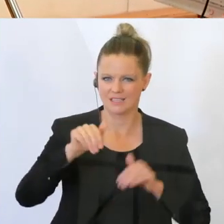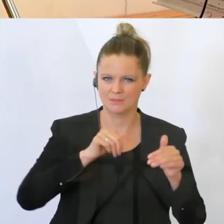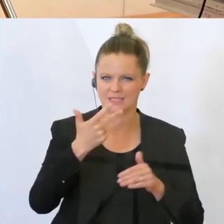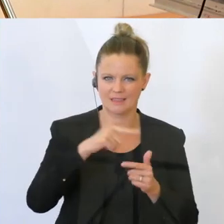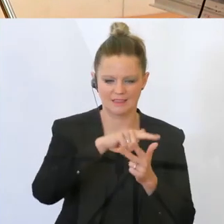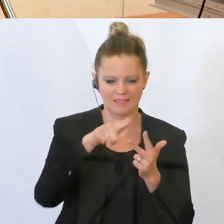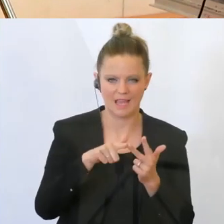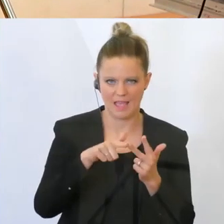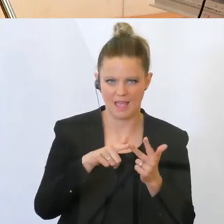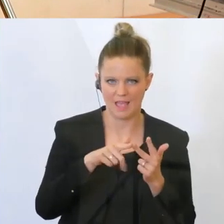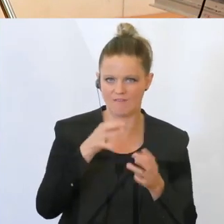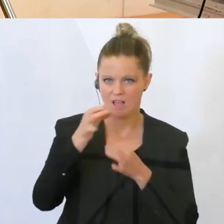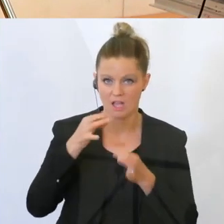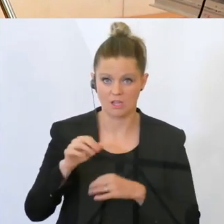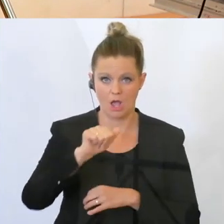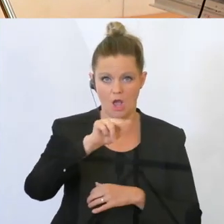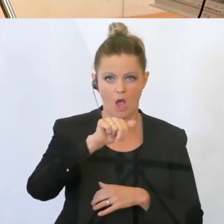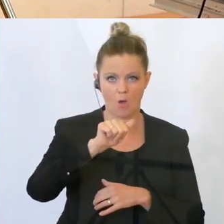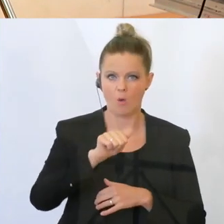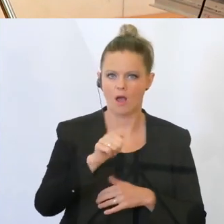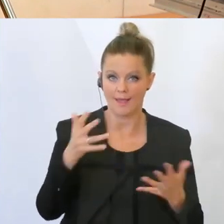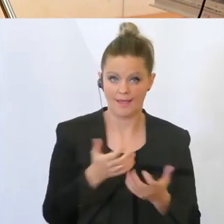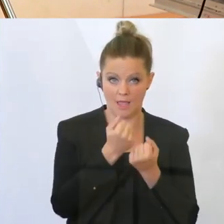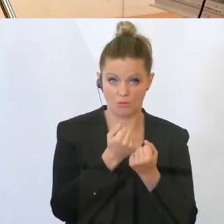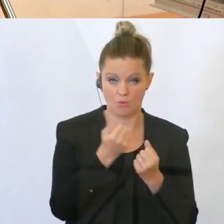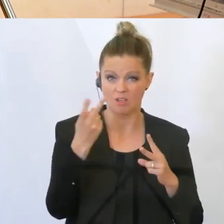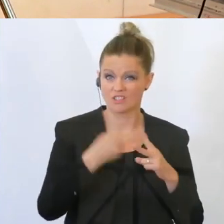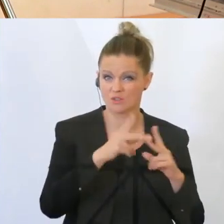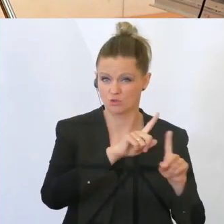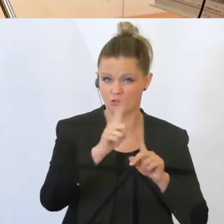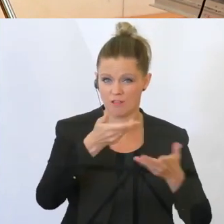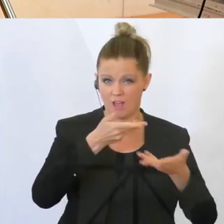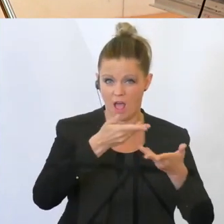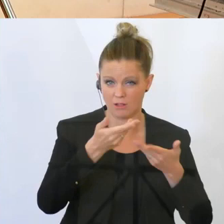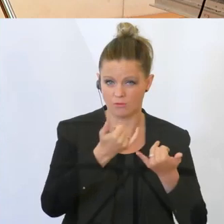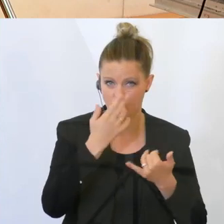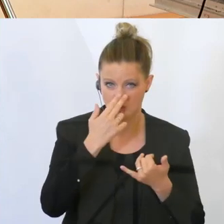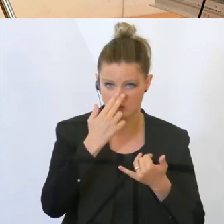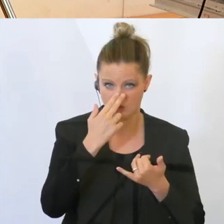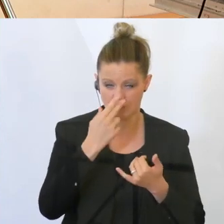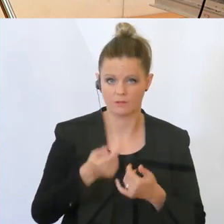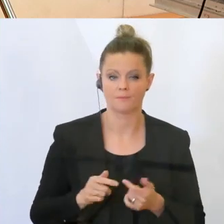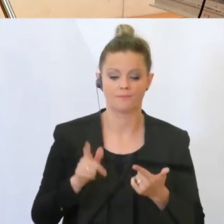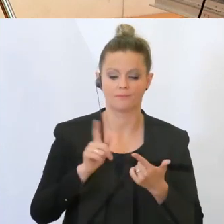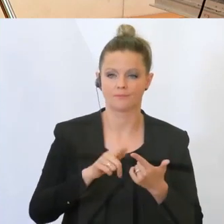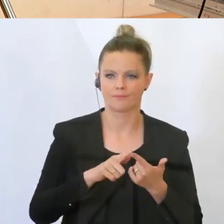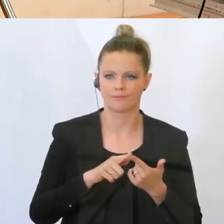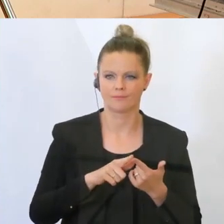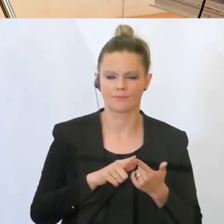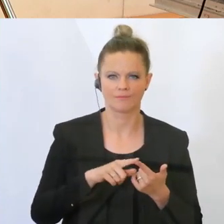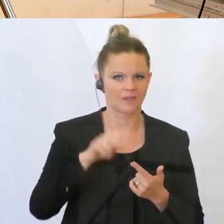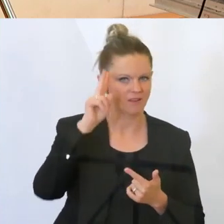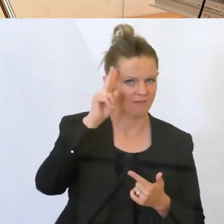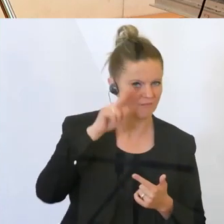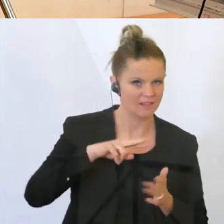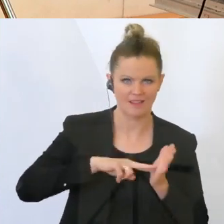zur Auerrettung. Wie ist da der Zwischenstand der Verhandlungen? Zweite Frage, die Diskussion zwischen Wien und